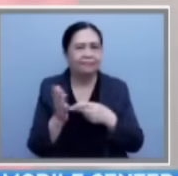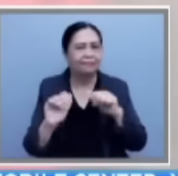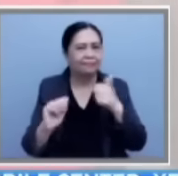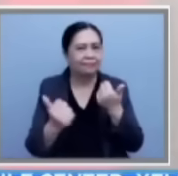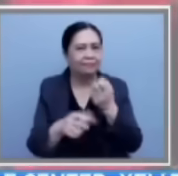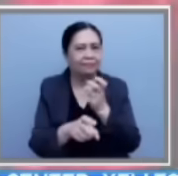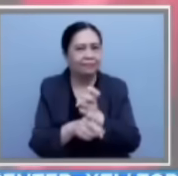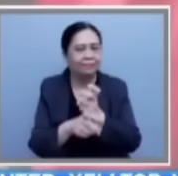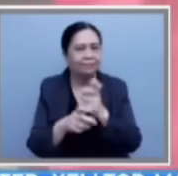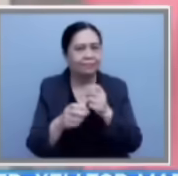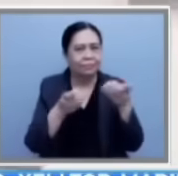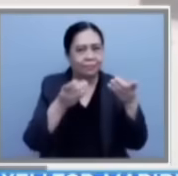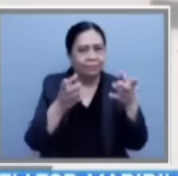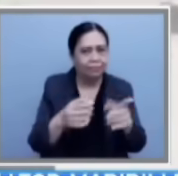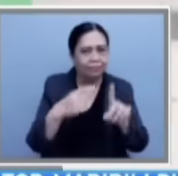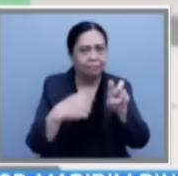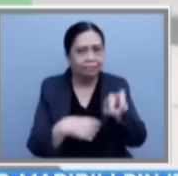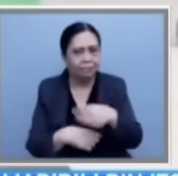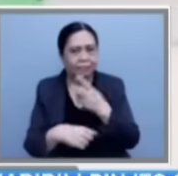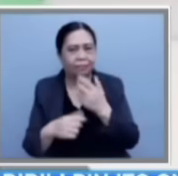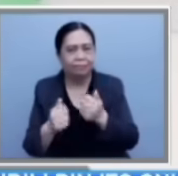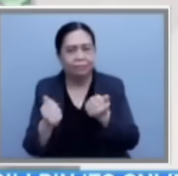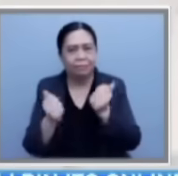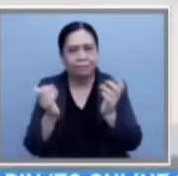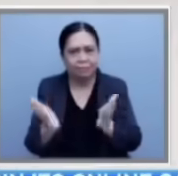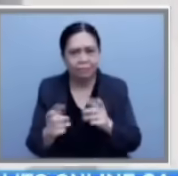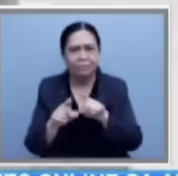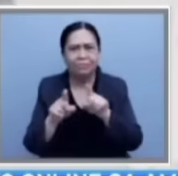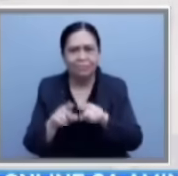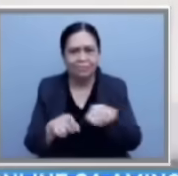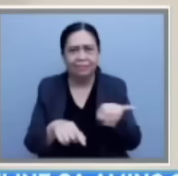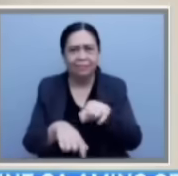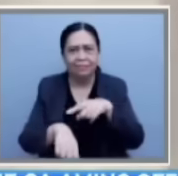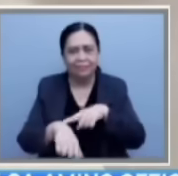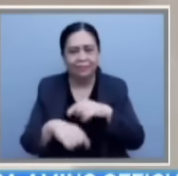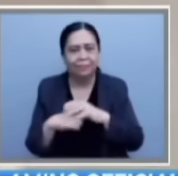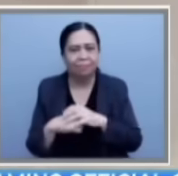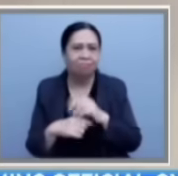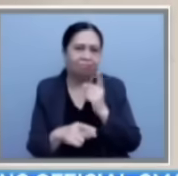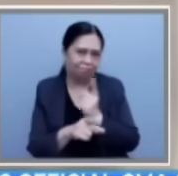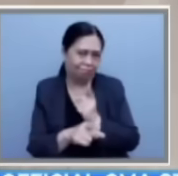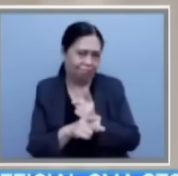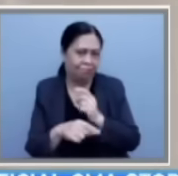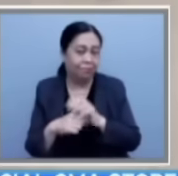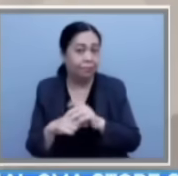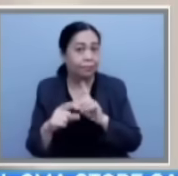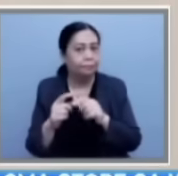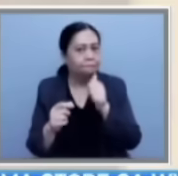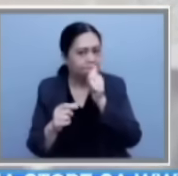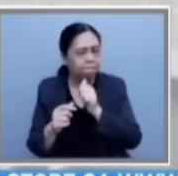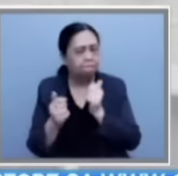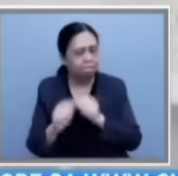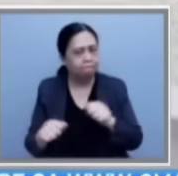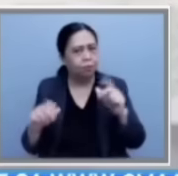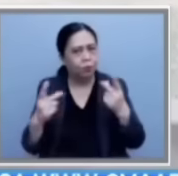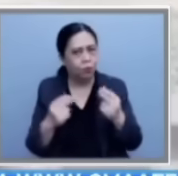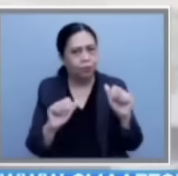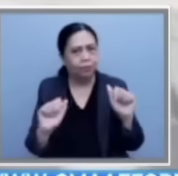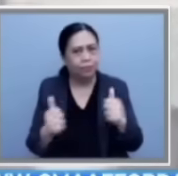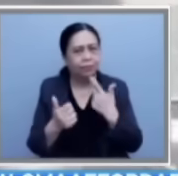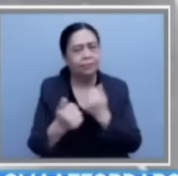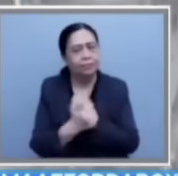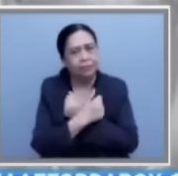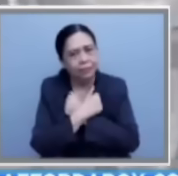maging Director kung mismong ikaw ang artista Oo nga naman pero kinaya naman daw niya dahil mahal niya ang